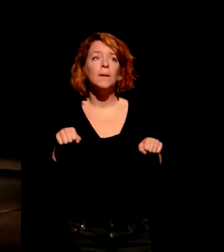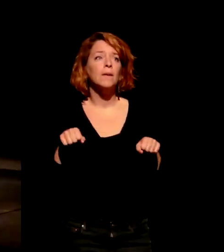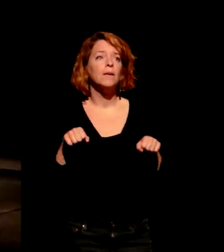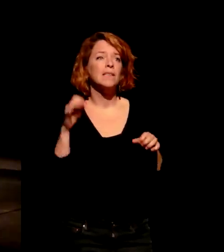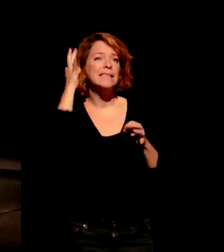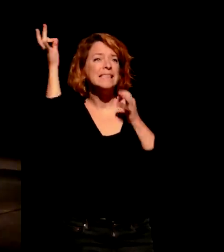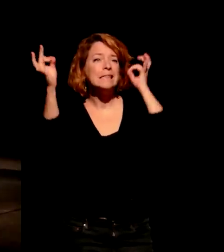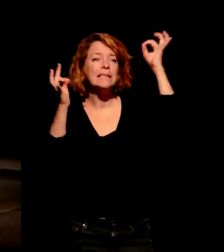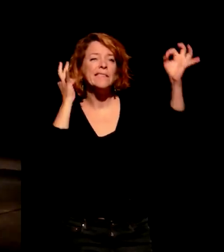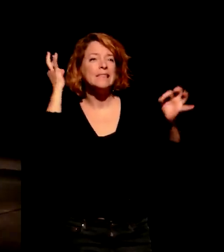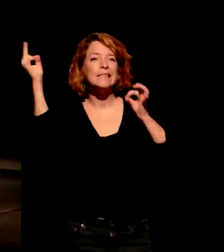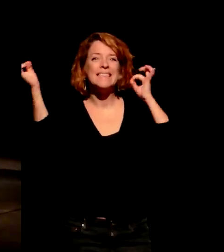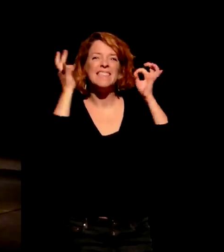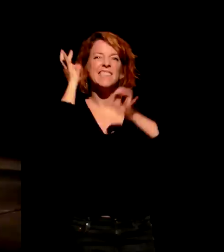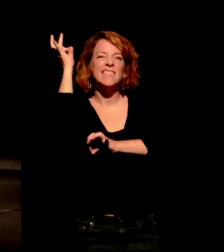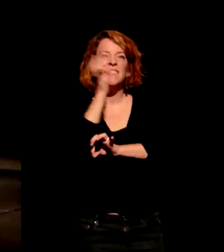Oula.